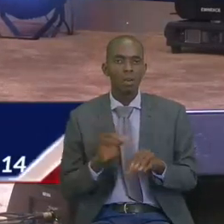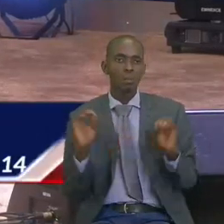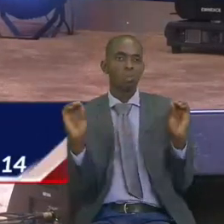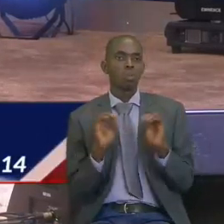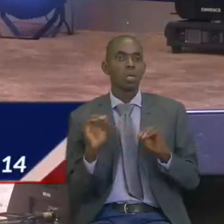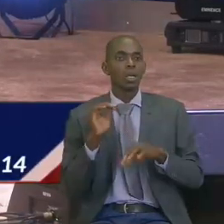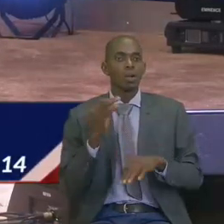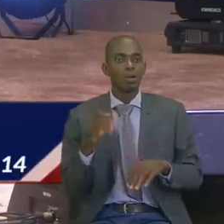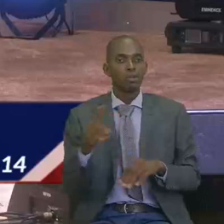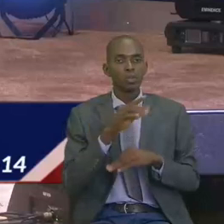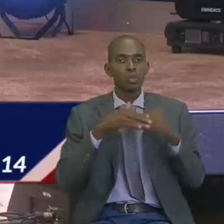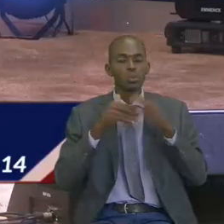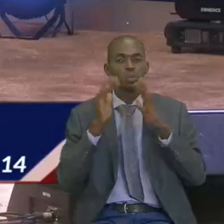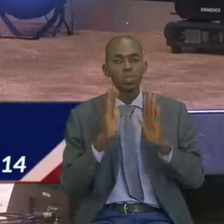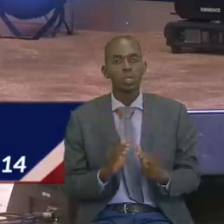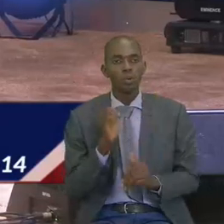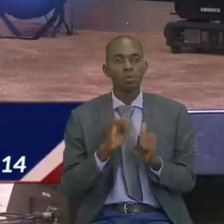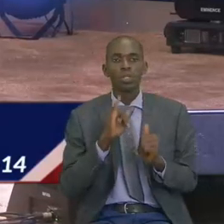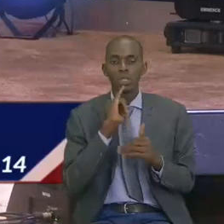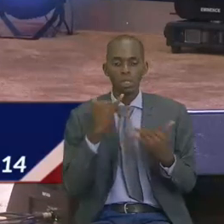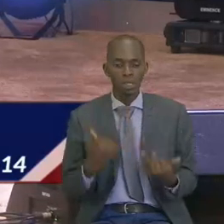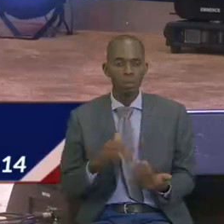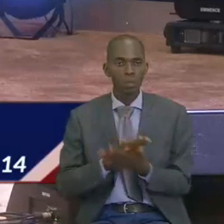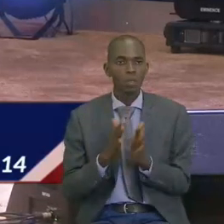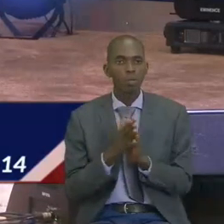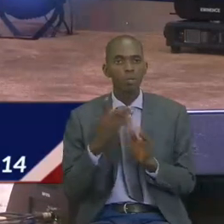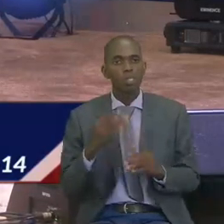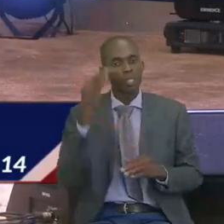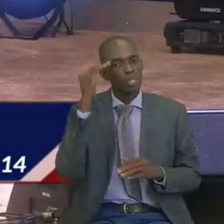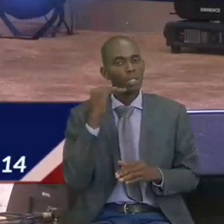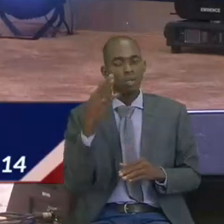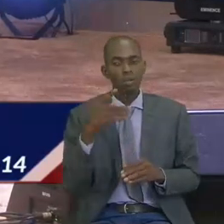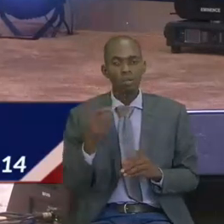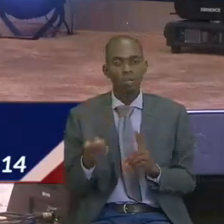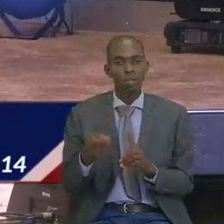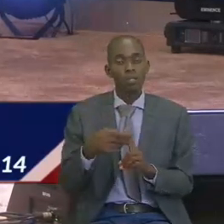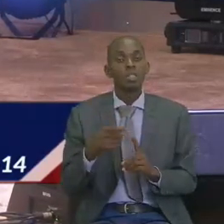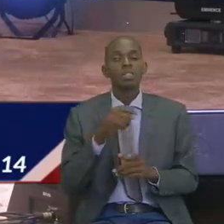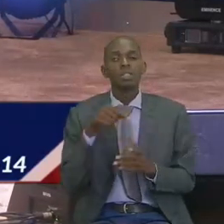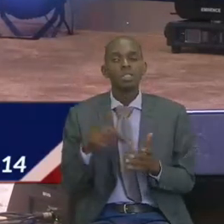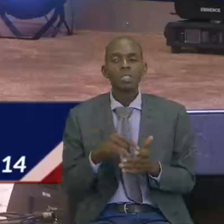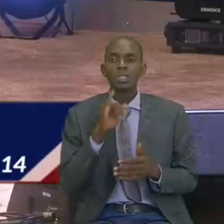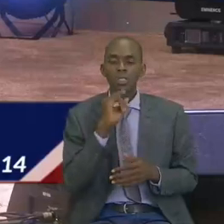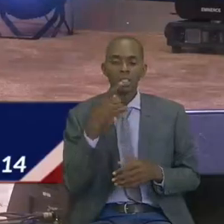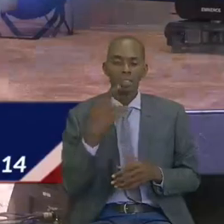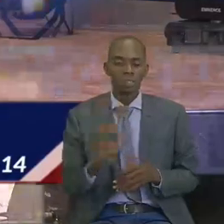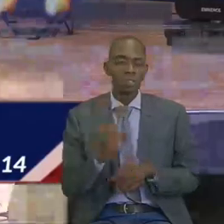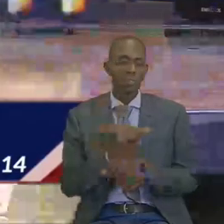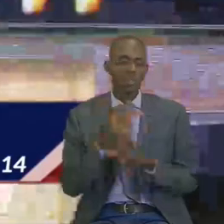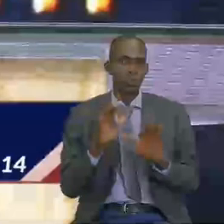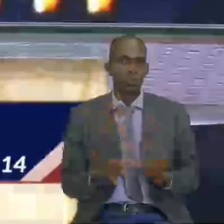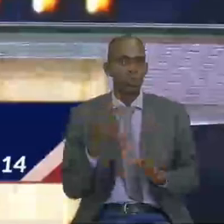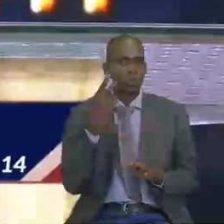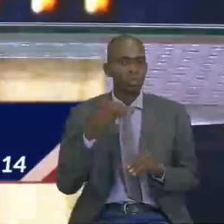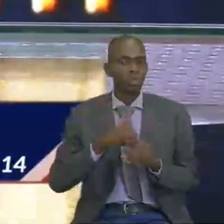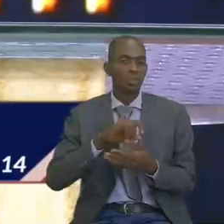Acte 4, verset 11. Jésus est la pierre rejetée par vous qui bâtissez, et qui est devenu la pierre, la principale